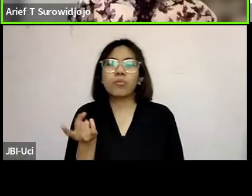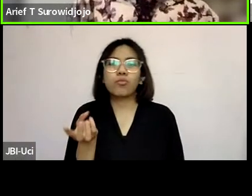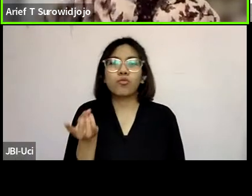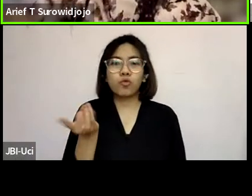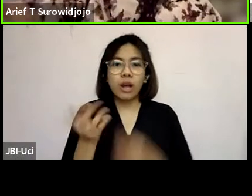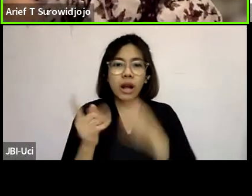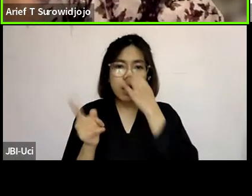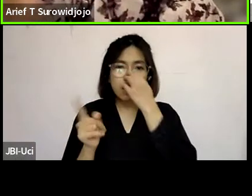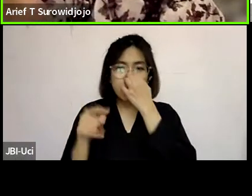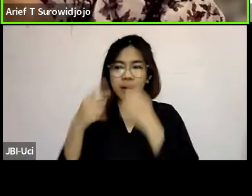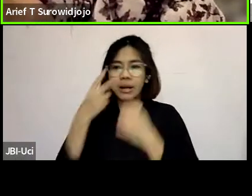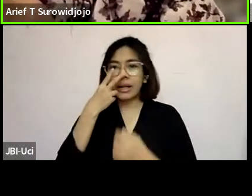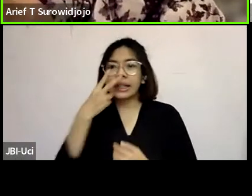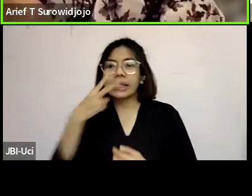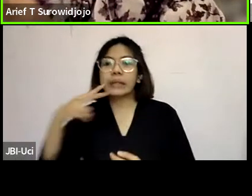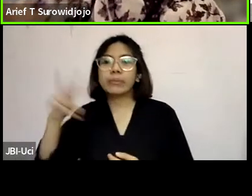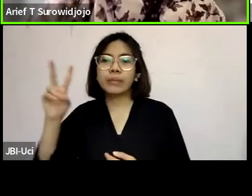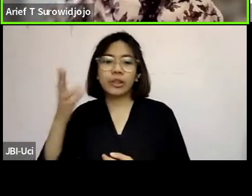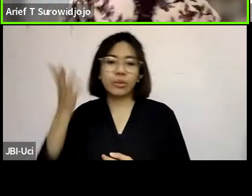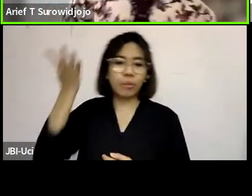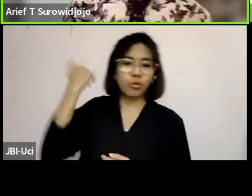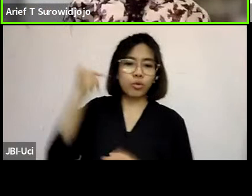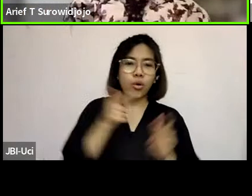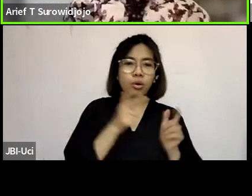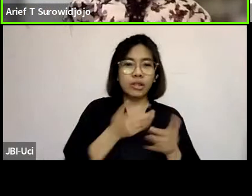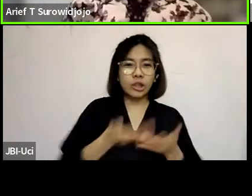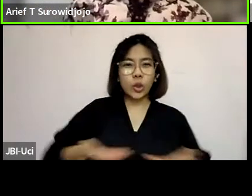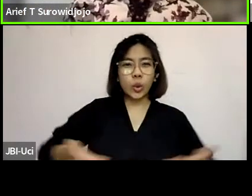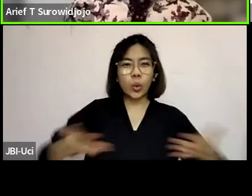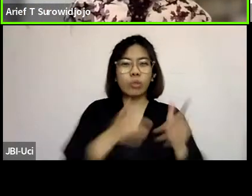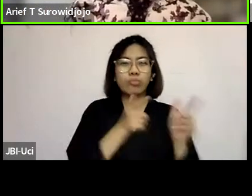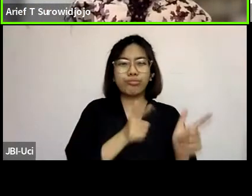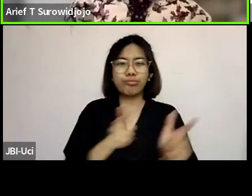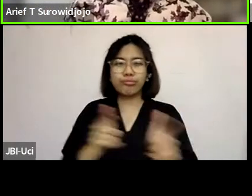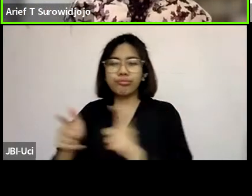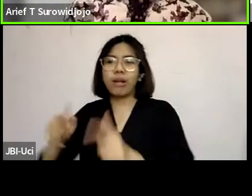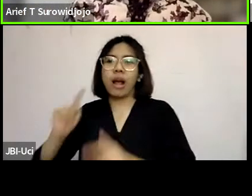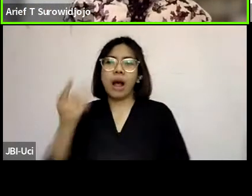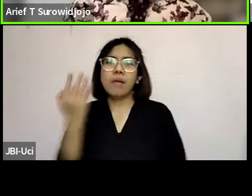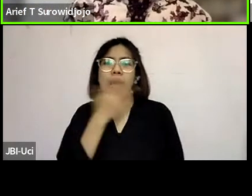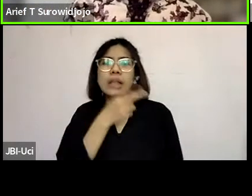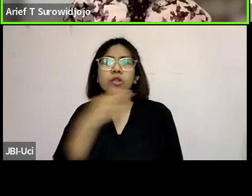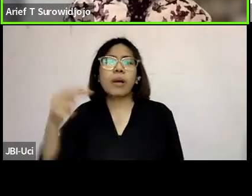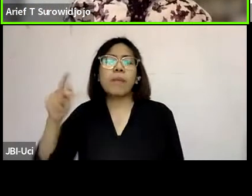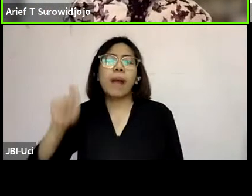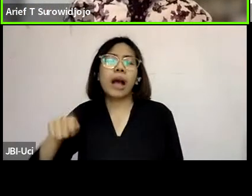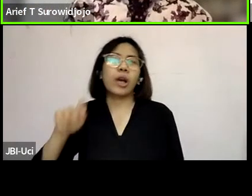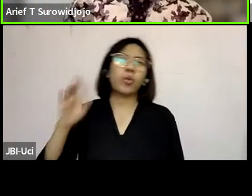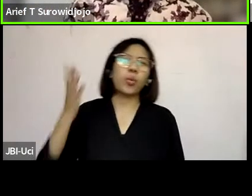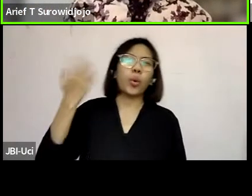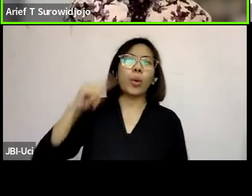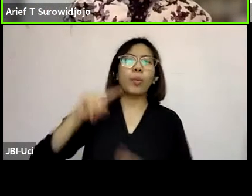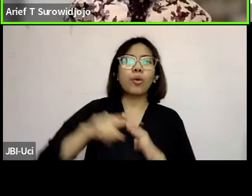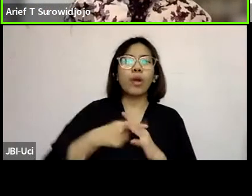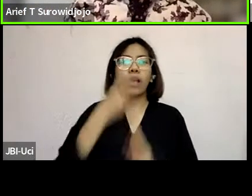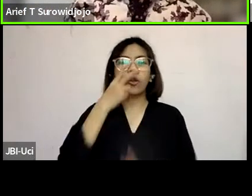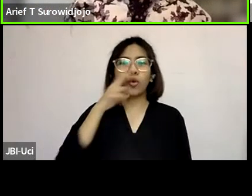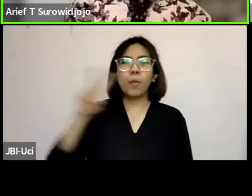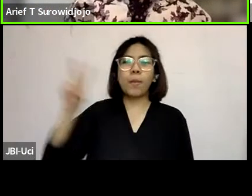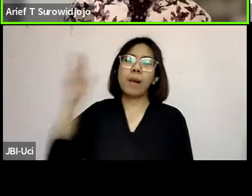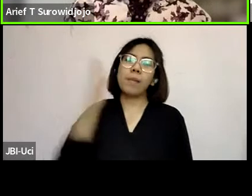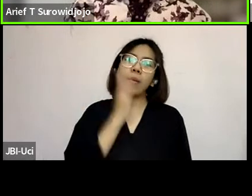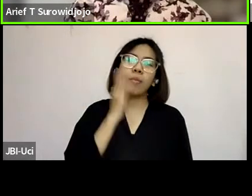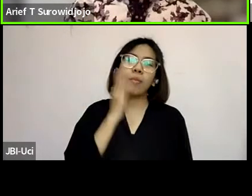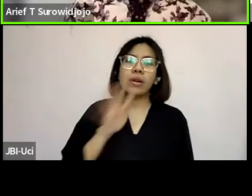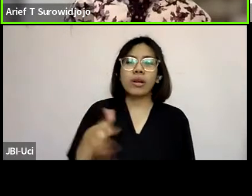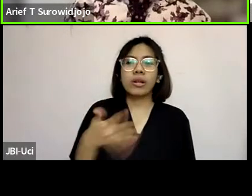setengah resmi dilantik penjajahan sejak Sumpah Pemuda tahun 2004 1978 berasal dari bahasa Melayu yang